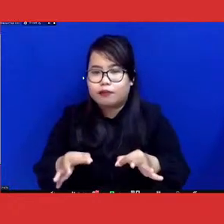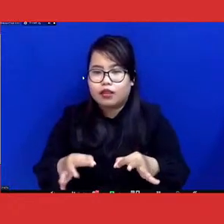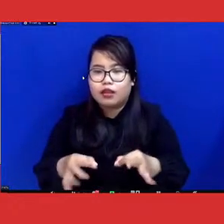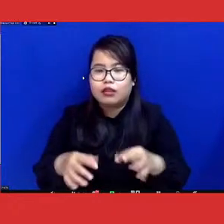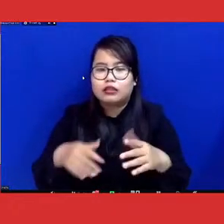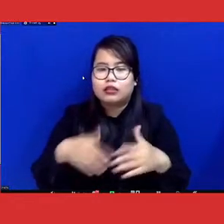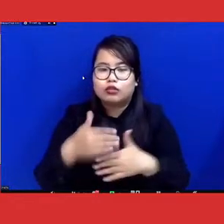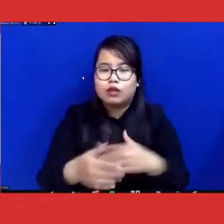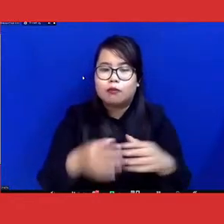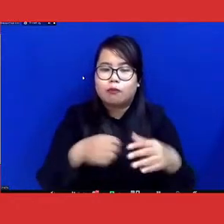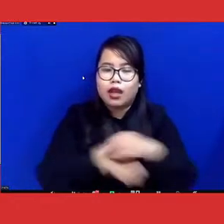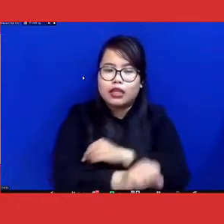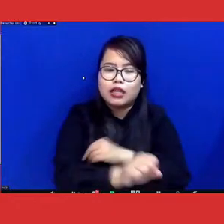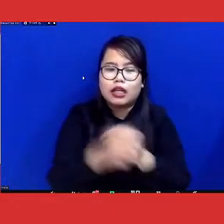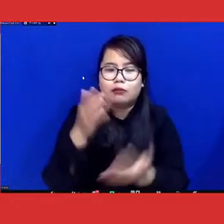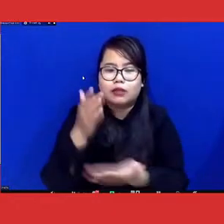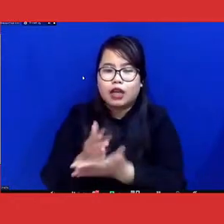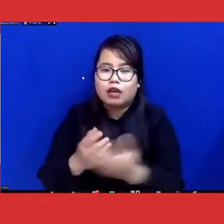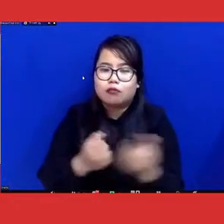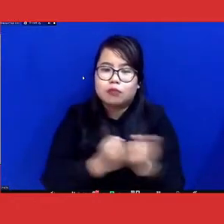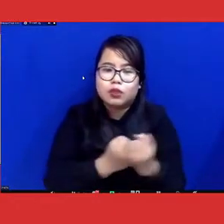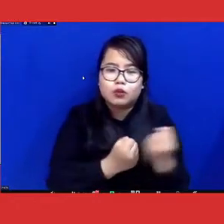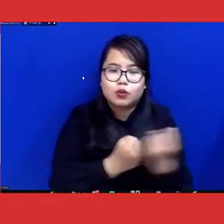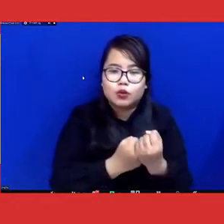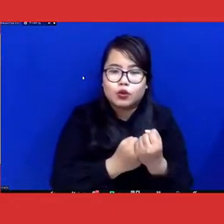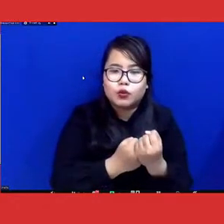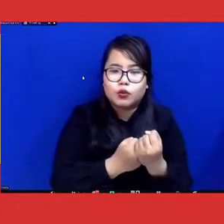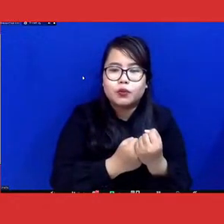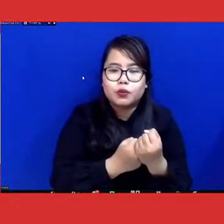beberapa kebijakan untuk mensupport dari